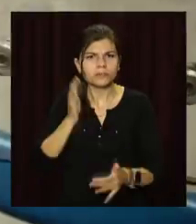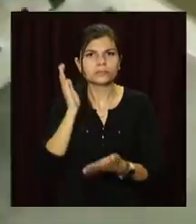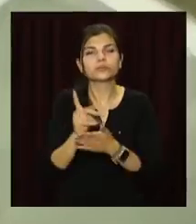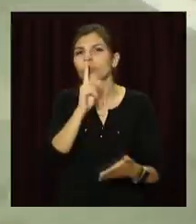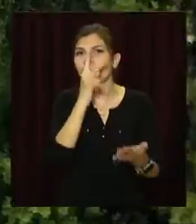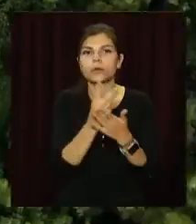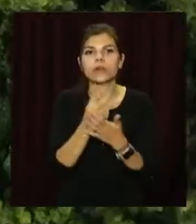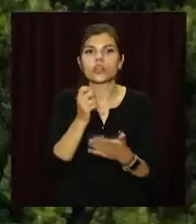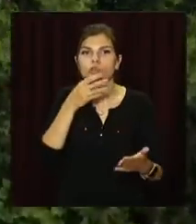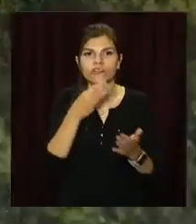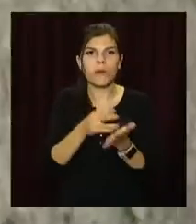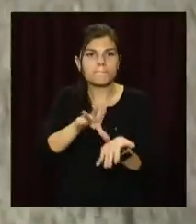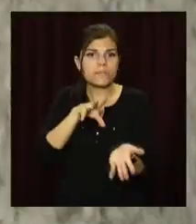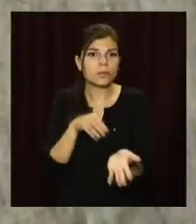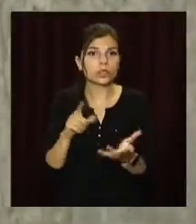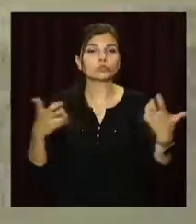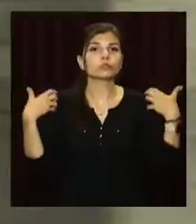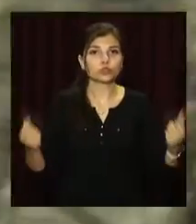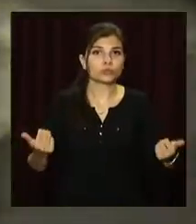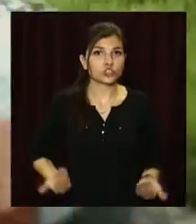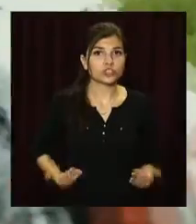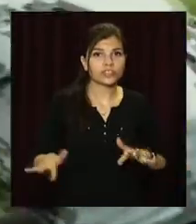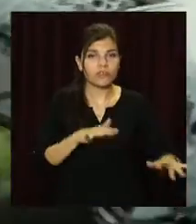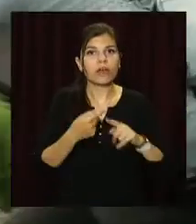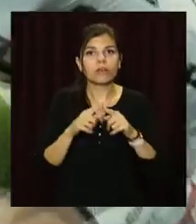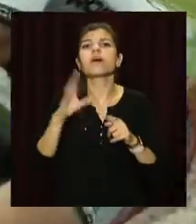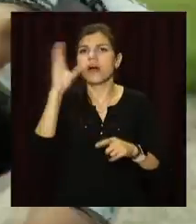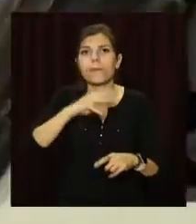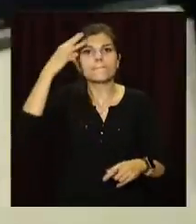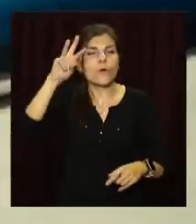спосіб життя – це доступно, модно, легко та красиво.